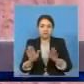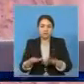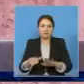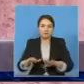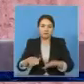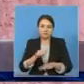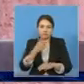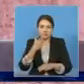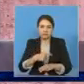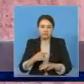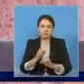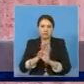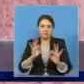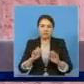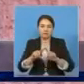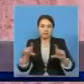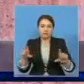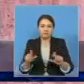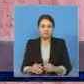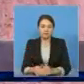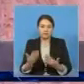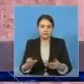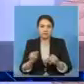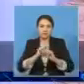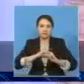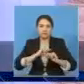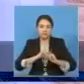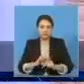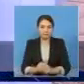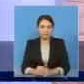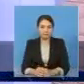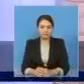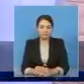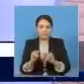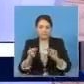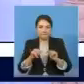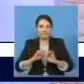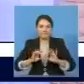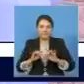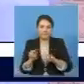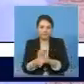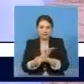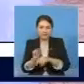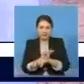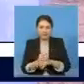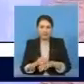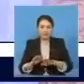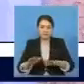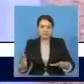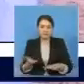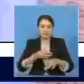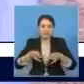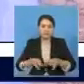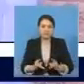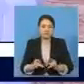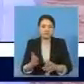себя такую прекрасную больницу. Он здесь работал. Честно говоря, даже мы лечились, и дети наши рождались